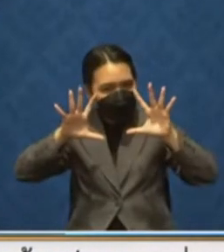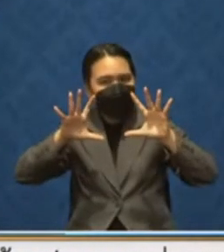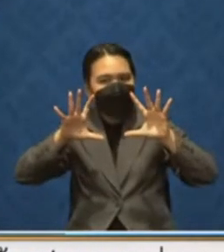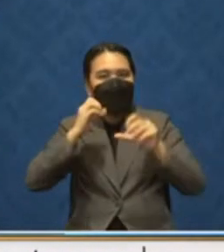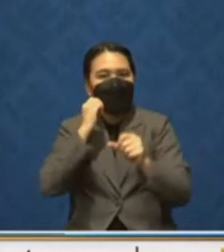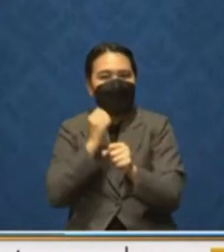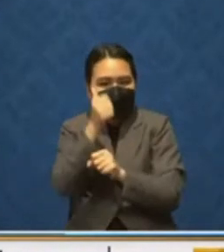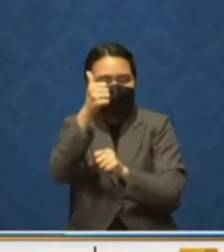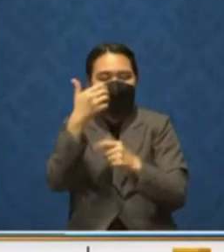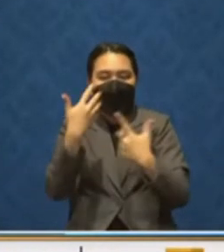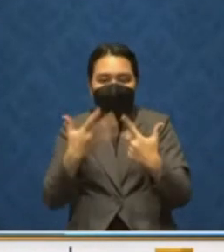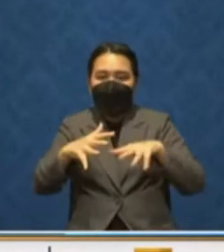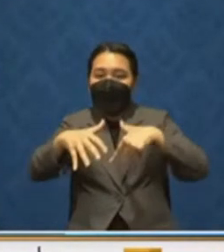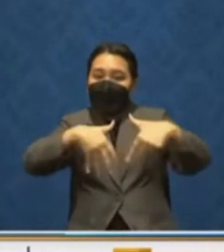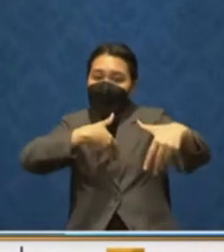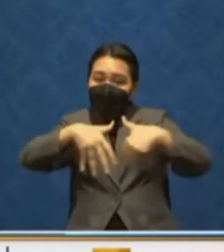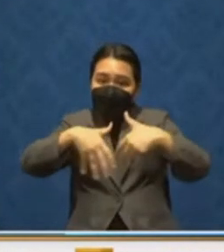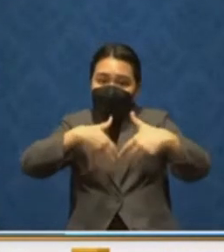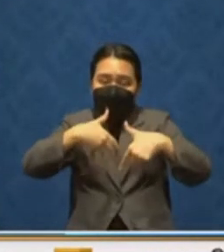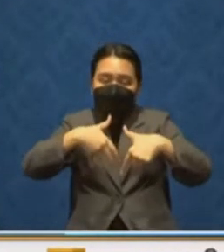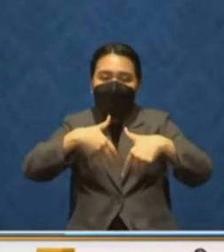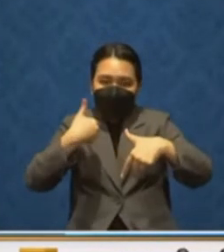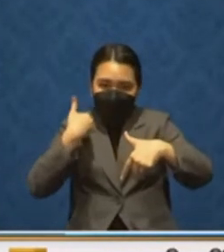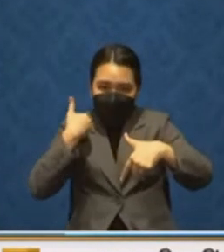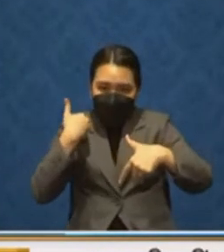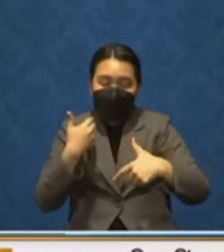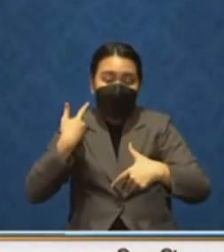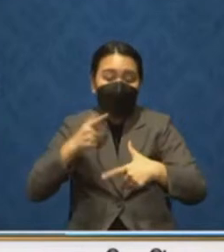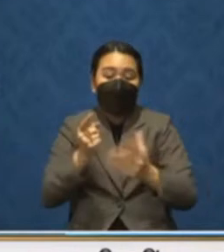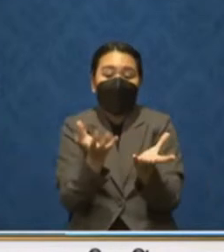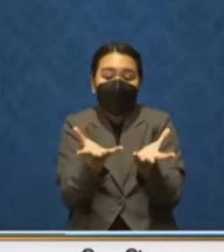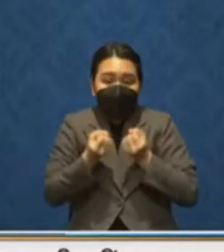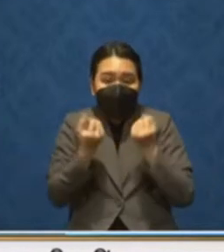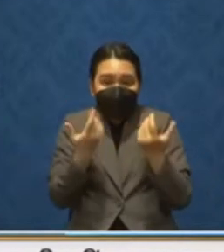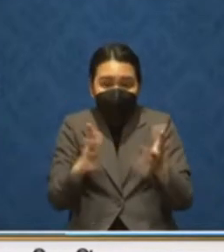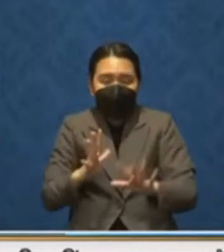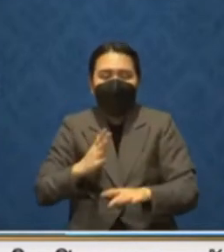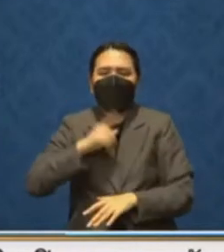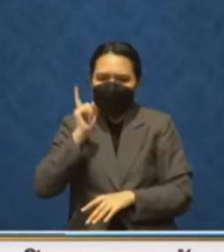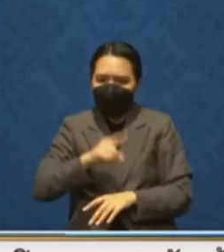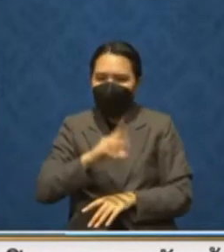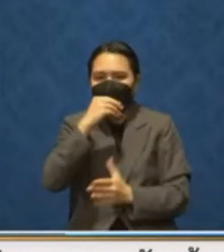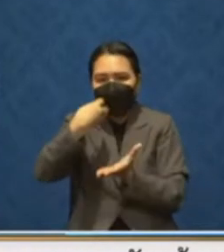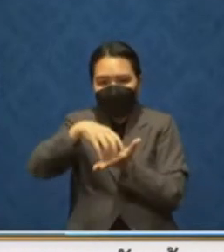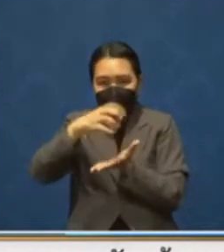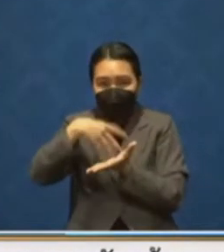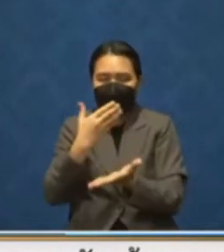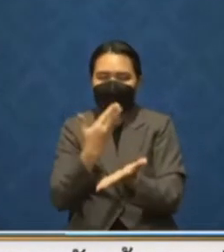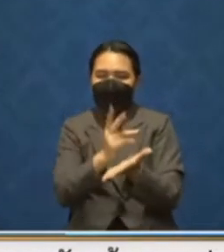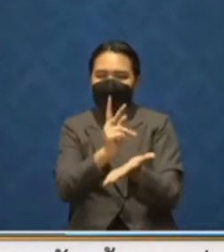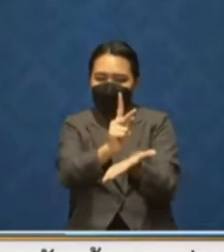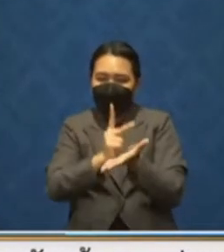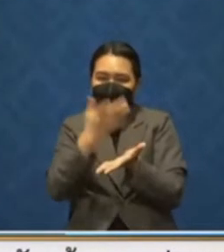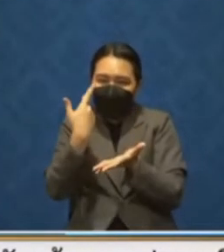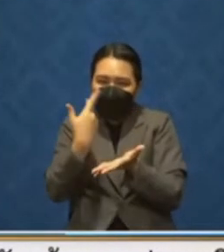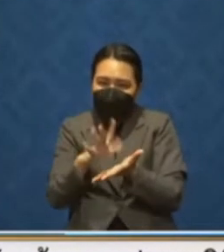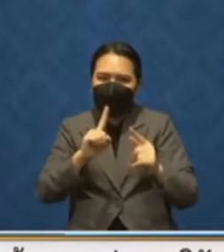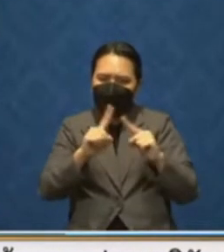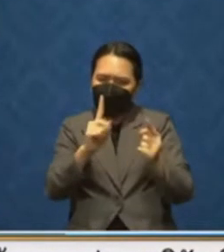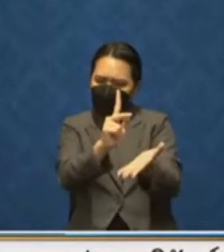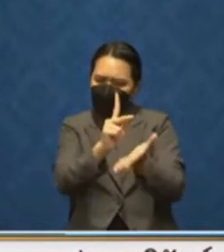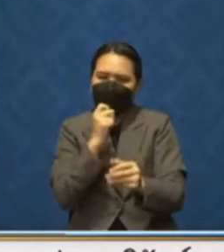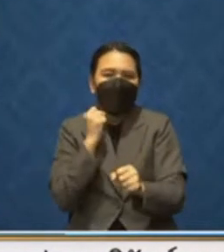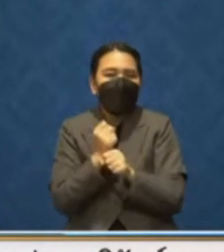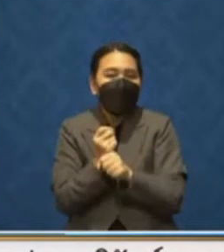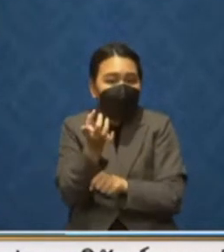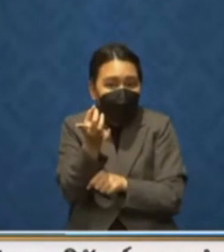และมีประชาชนชนได้รับประโยชน์ไปแล้วนะก็ได้บอกว่าจะไม่ต้องพูดเพราะท่านพูดว่าของคู่กันไปเจอเยอะมาทำอะไรแต่ถ้า